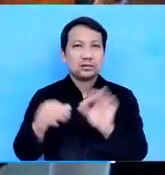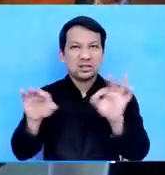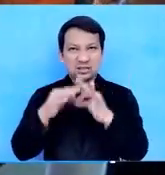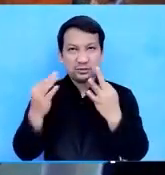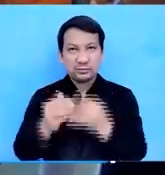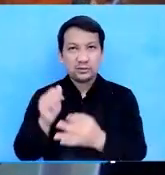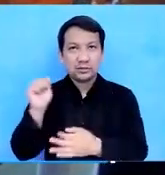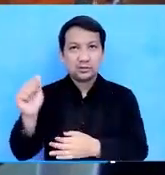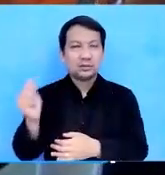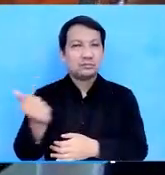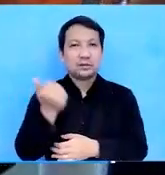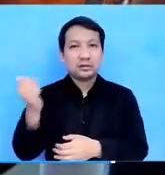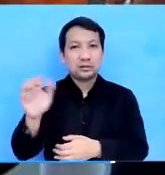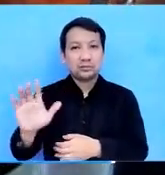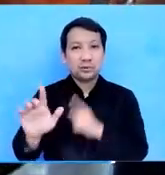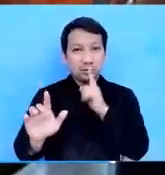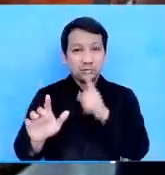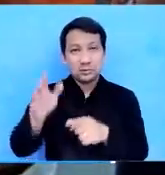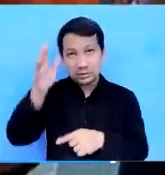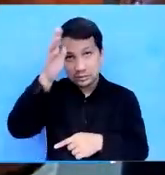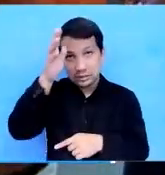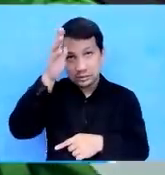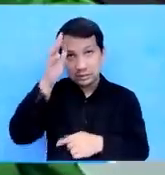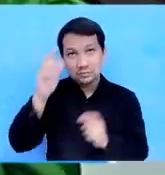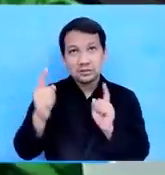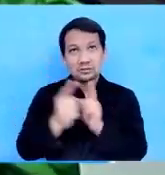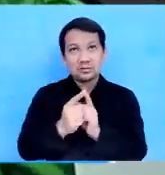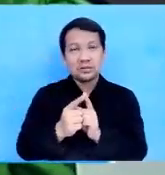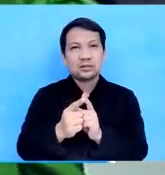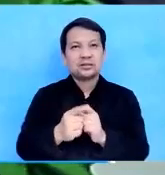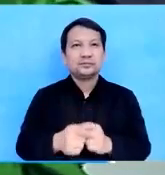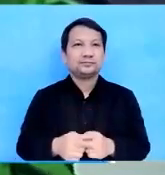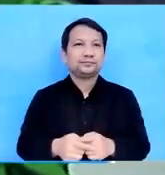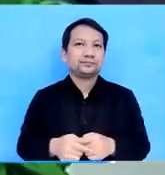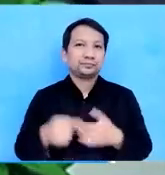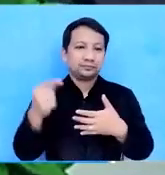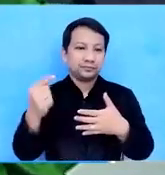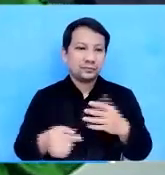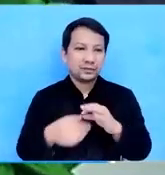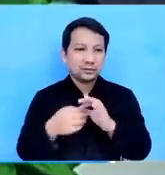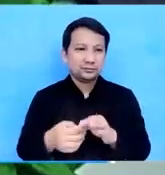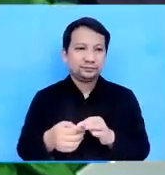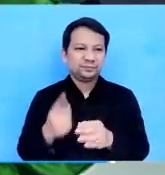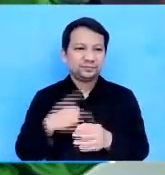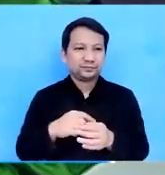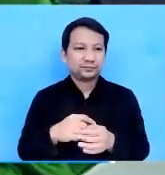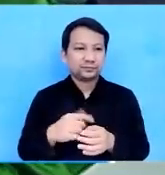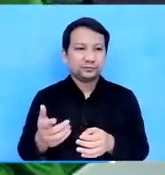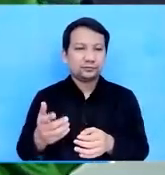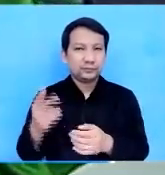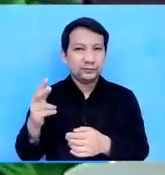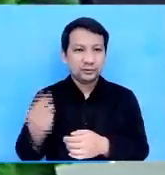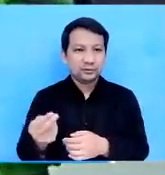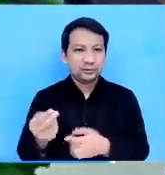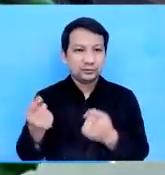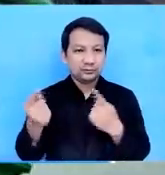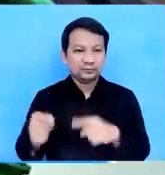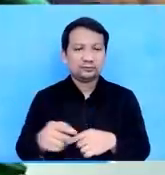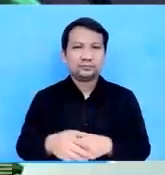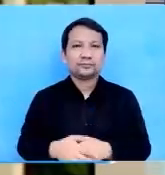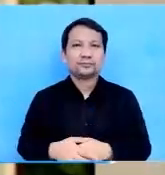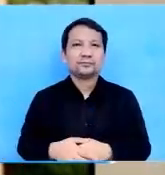rin daw kasing iba ang kanyang ama nang makilala niya ito. Hindi na idinitali ni Maha kung kailan ito nangyari.